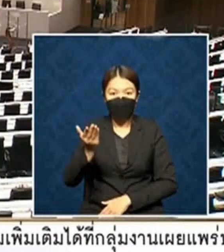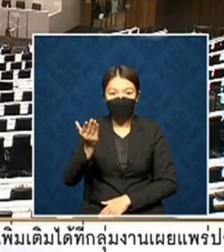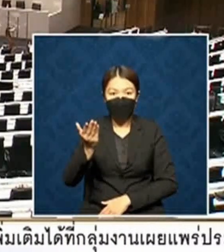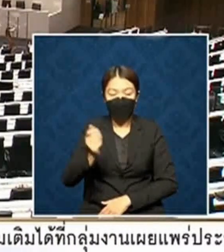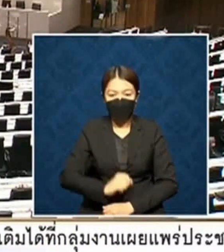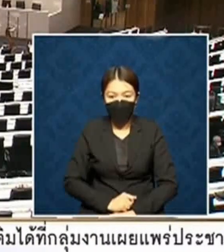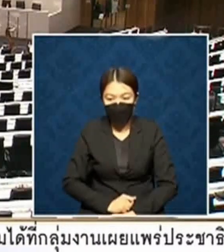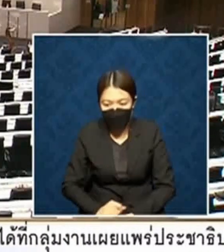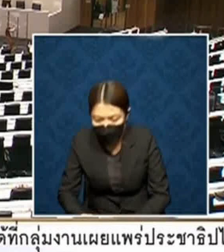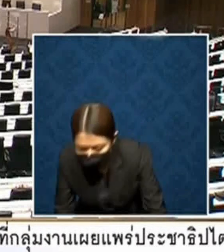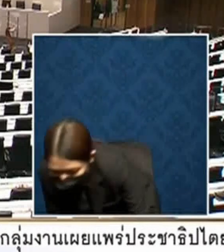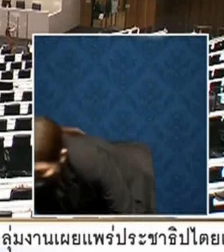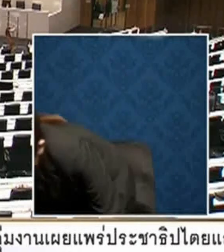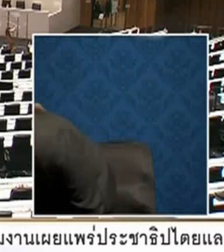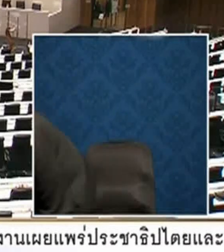นครับ